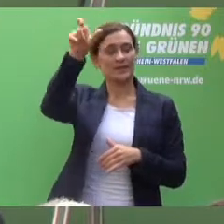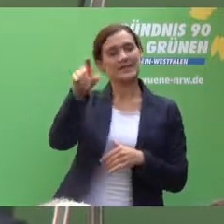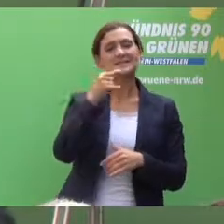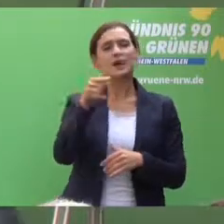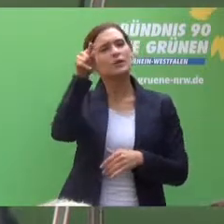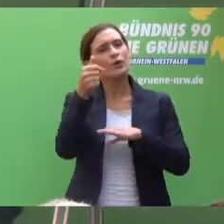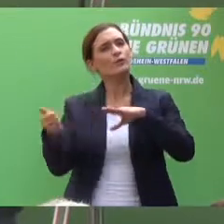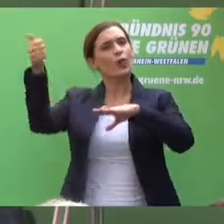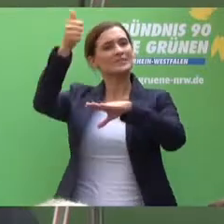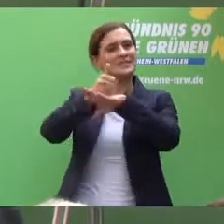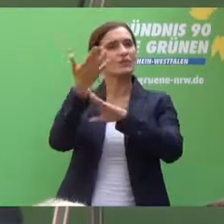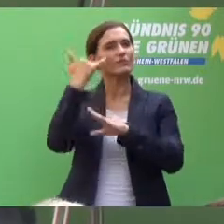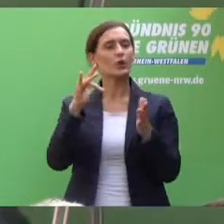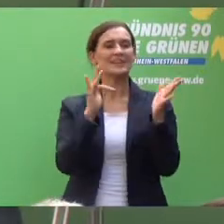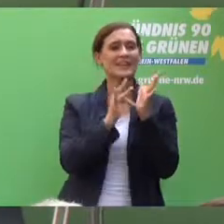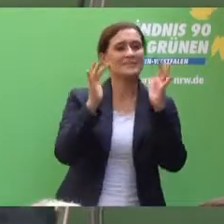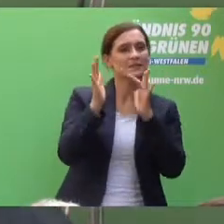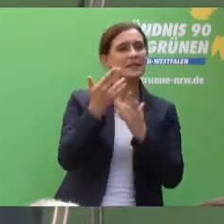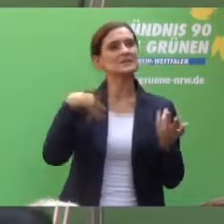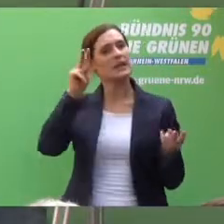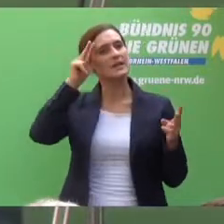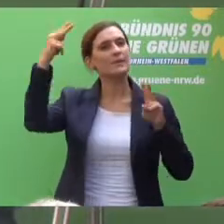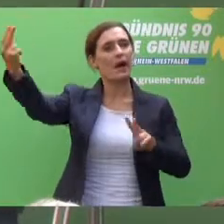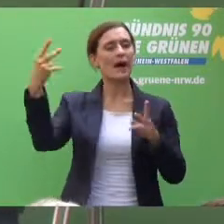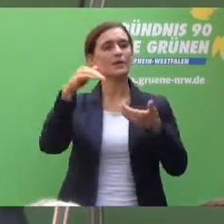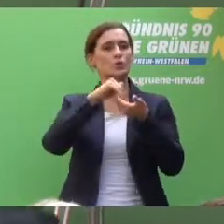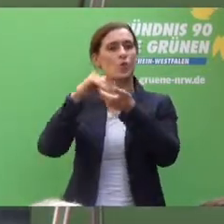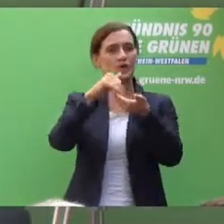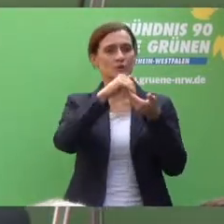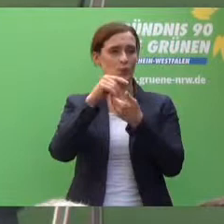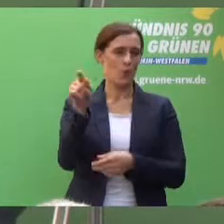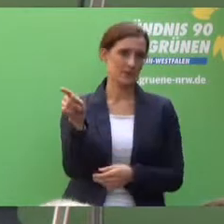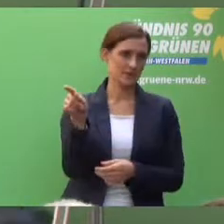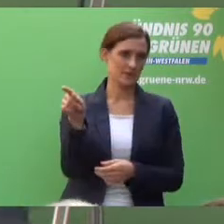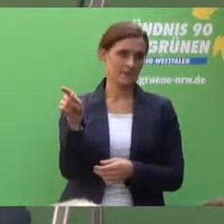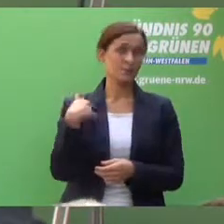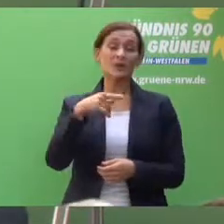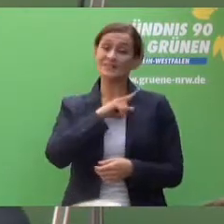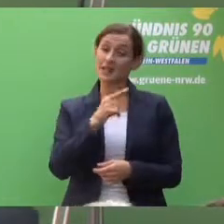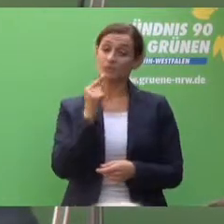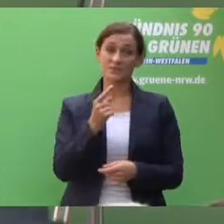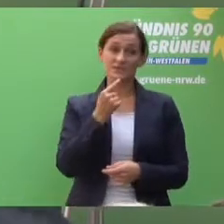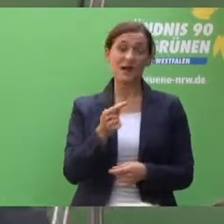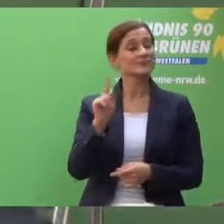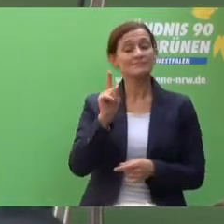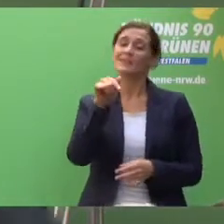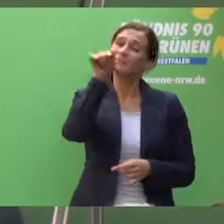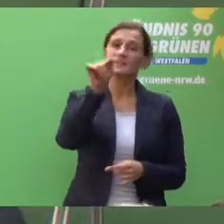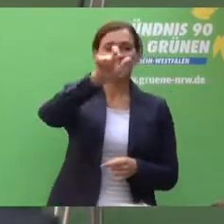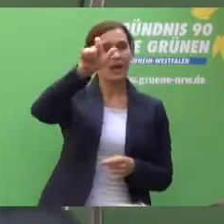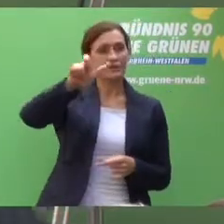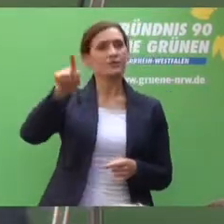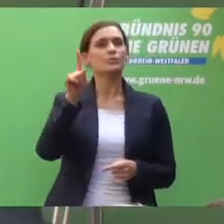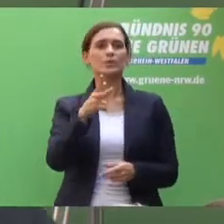Vorsitzende einer christlich-liberalen Koalition. Ich finde, diese Herrschaften sollten